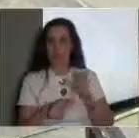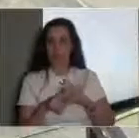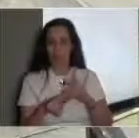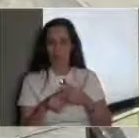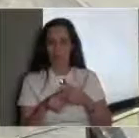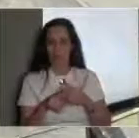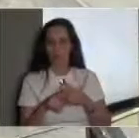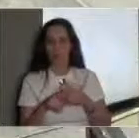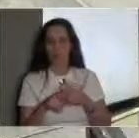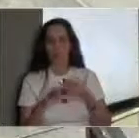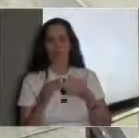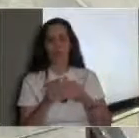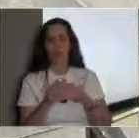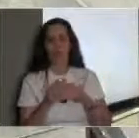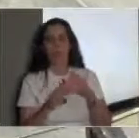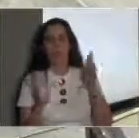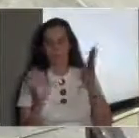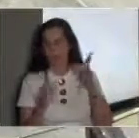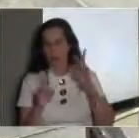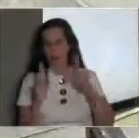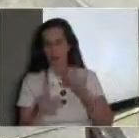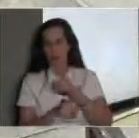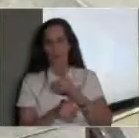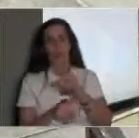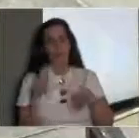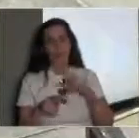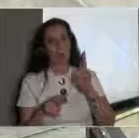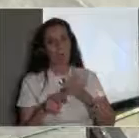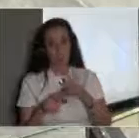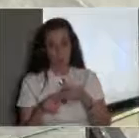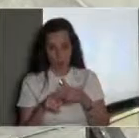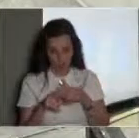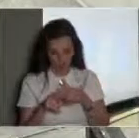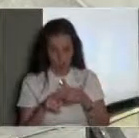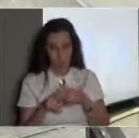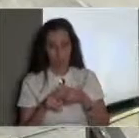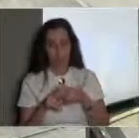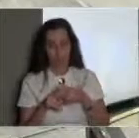בחולים, יפסיקו לרדוף אחריך העמלקים בערב רב. תטפל בחולים,